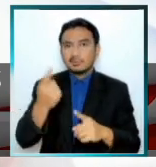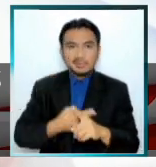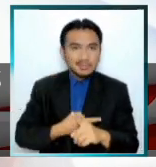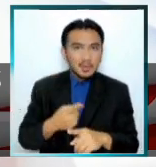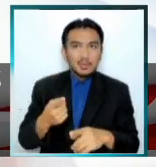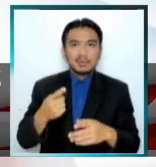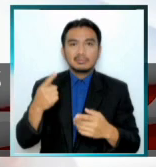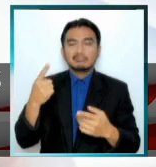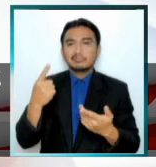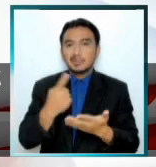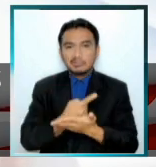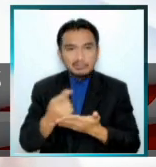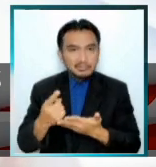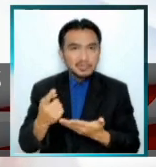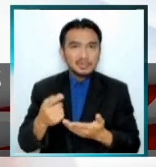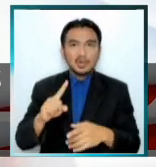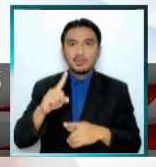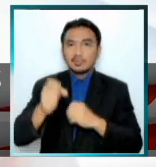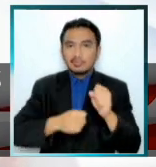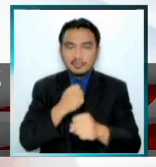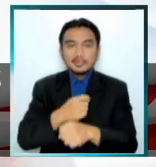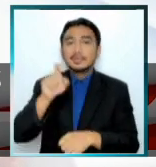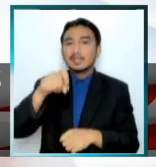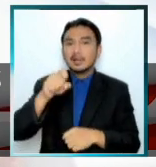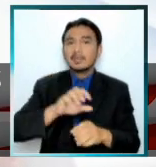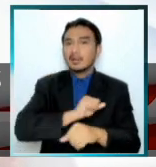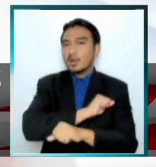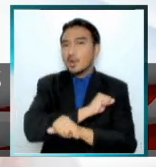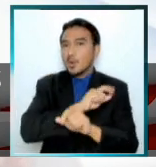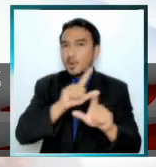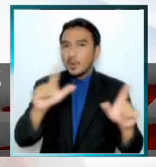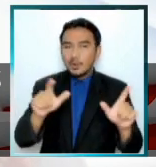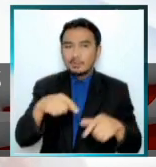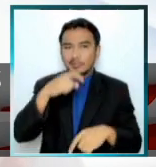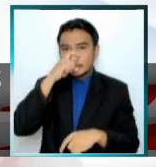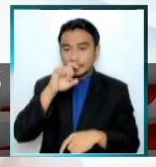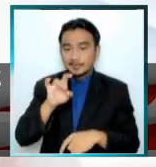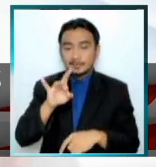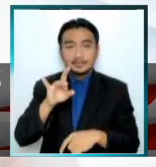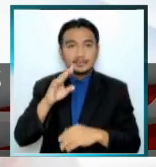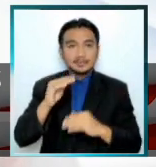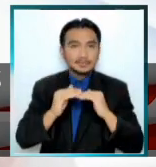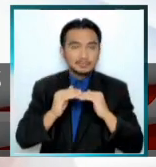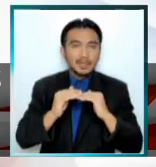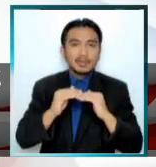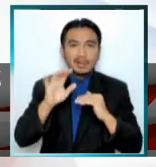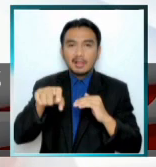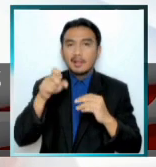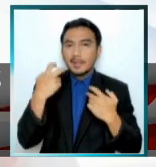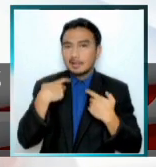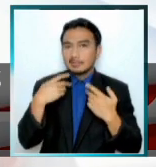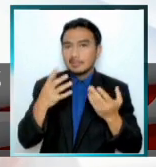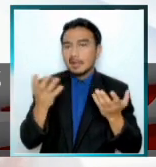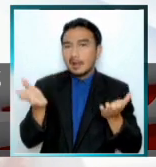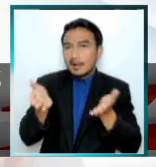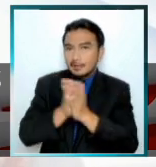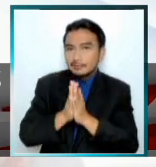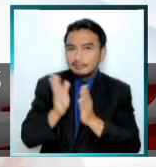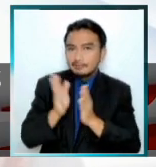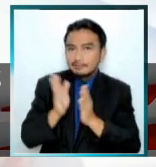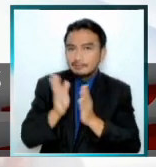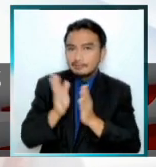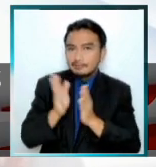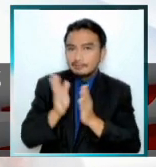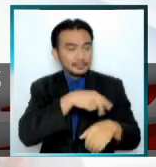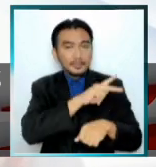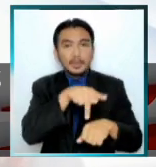isang taon. Dapat po lahat ng ating 18 years old, you will be asked to serve our country doon